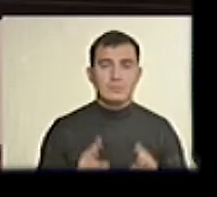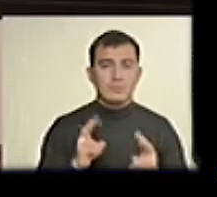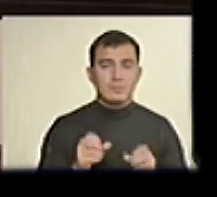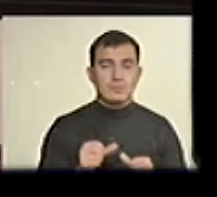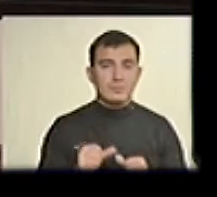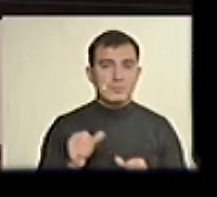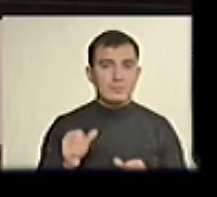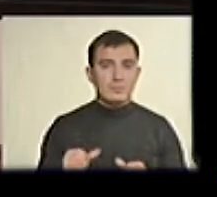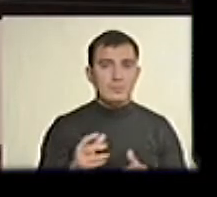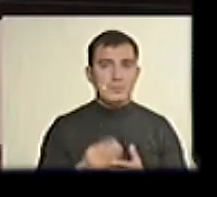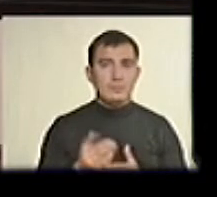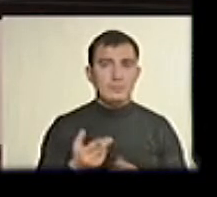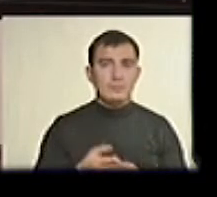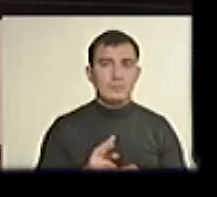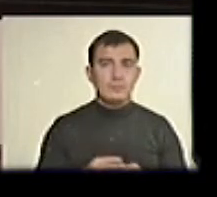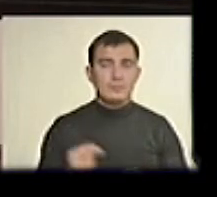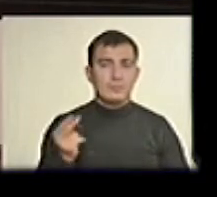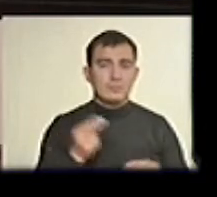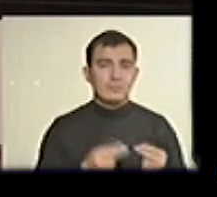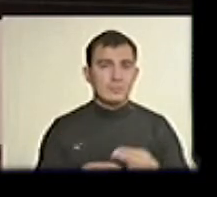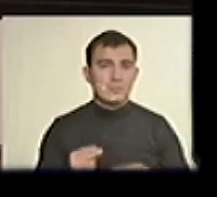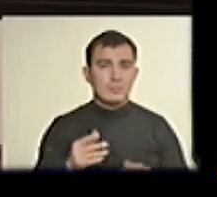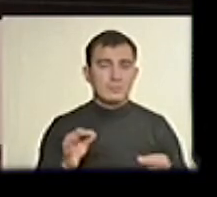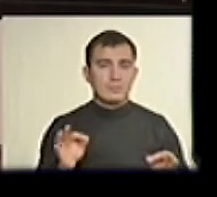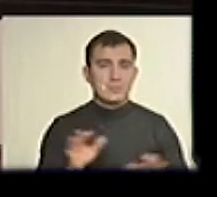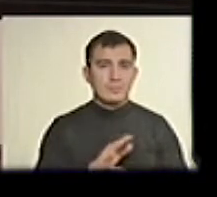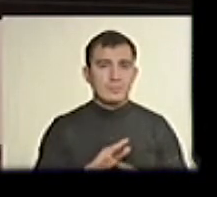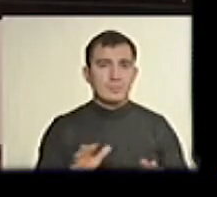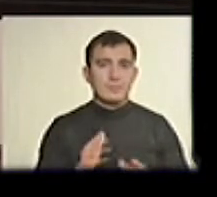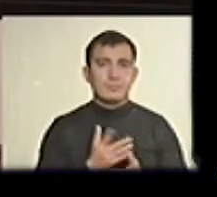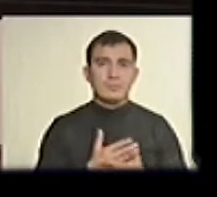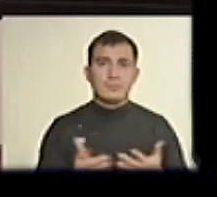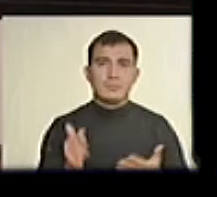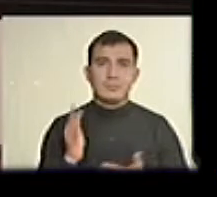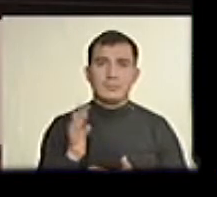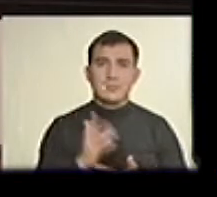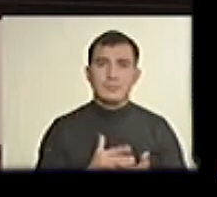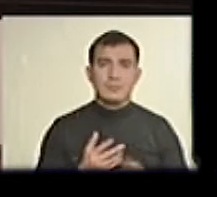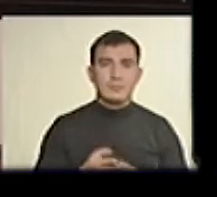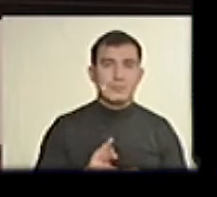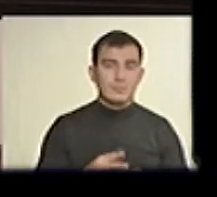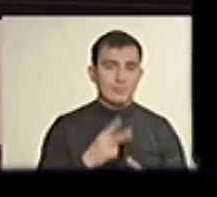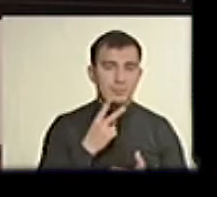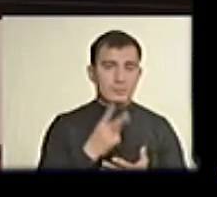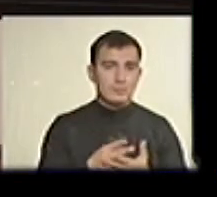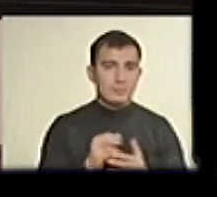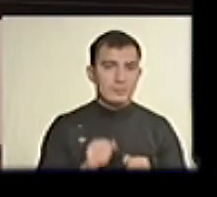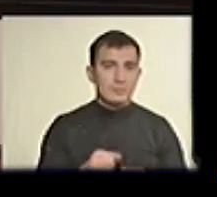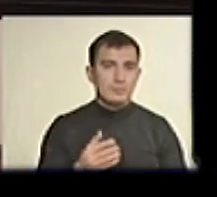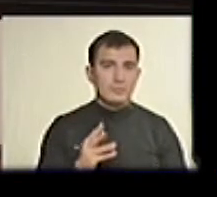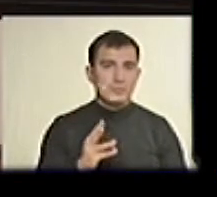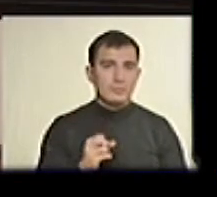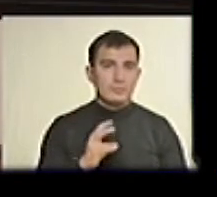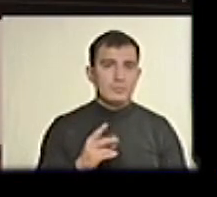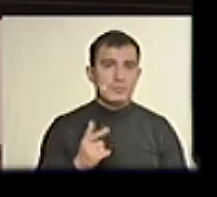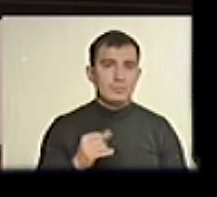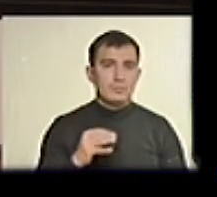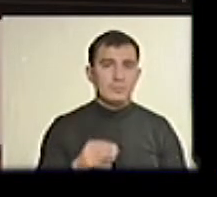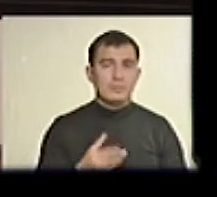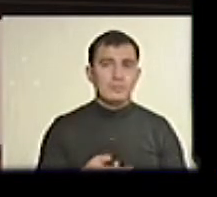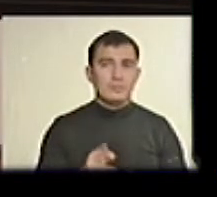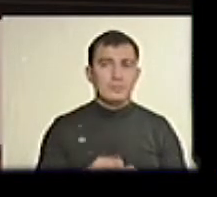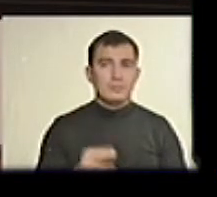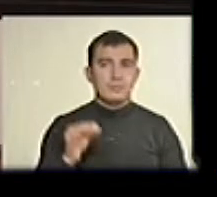biz tasviriy san'at va musiqani alohida ta'kidlab o'tishimiz kerak aziz o'quvchilar, chunki mang'itlar davrida musiqa juda